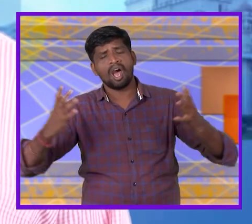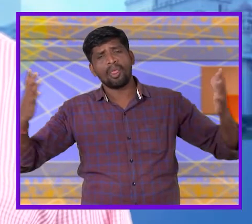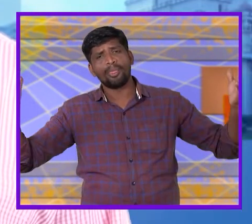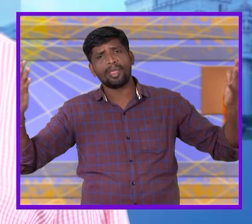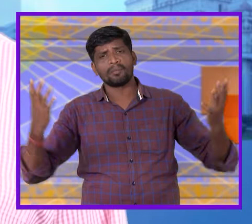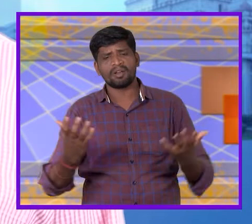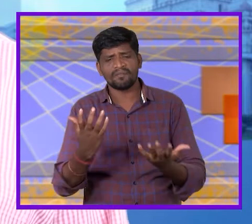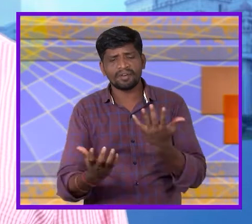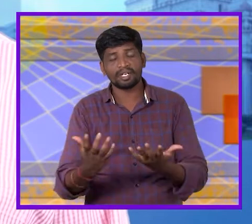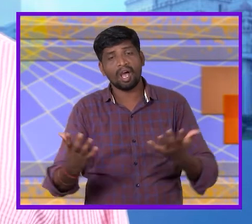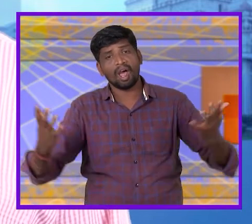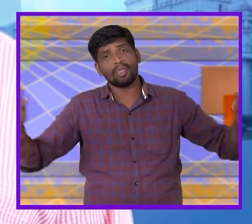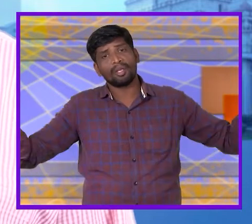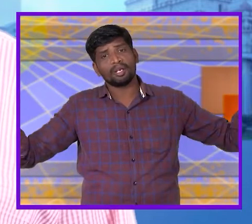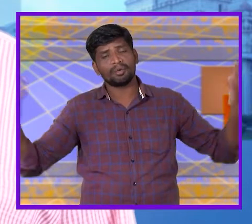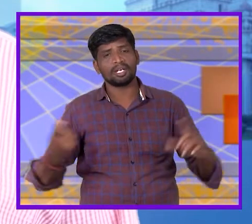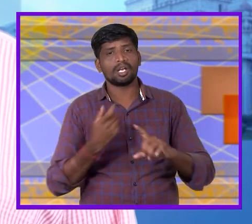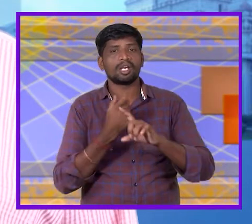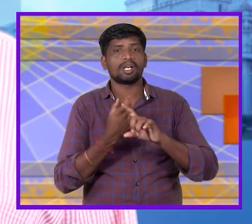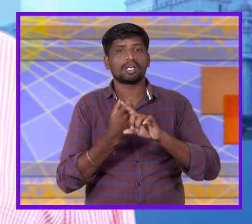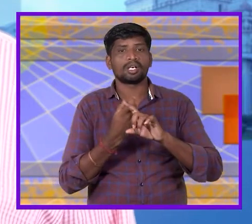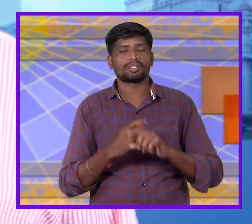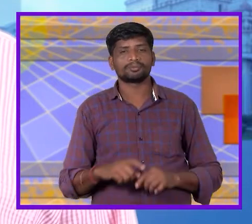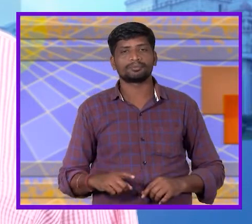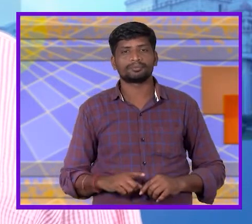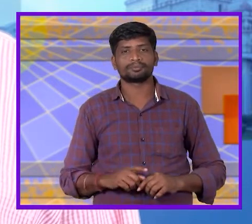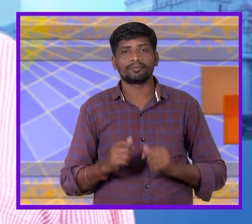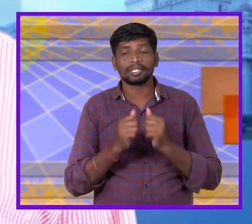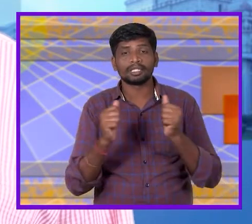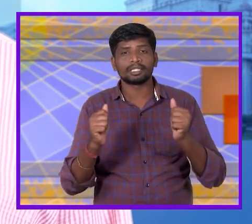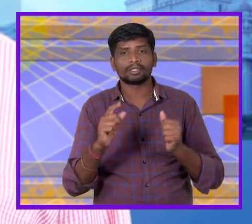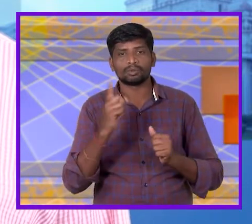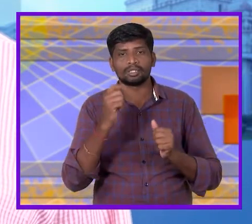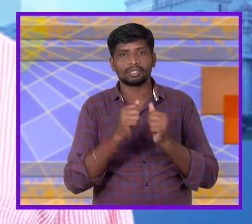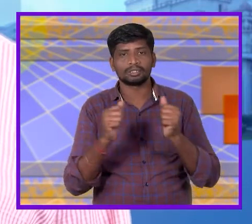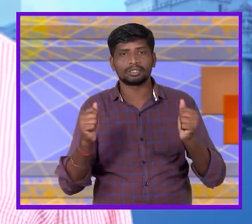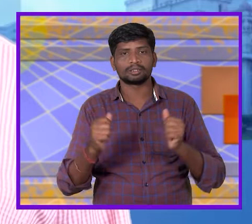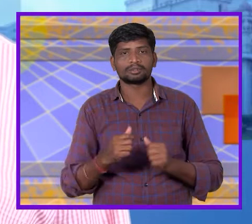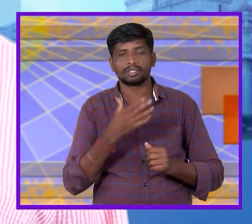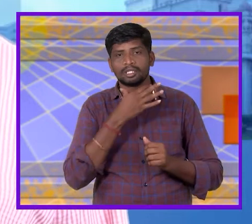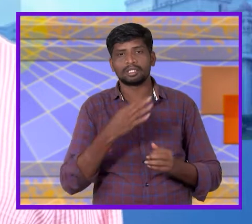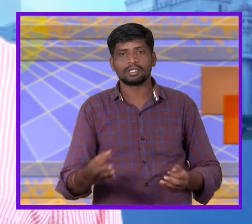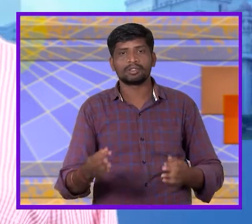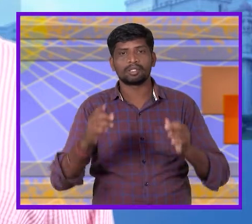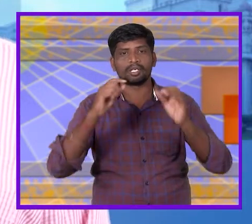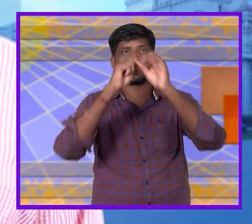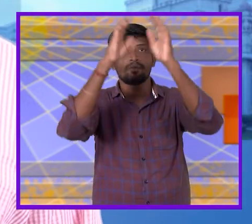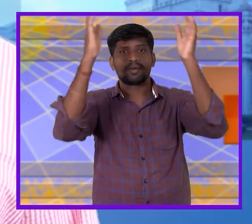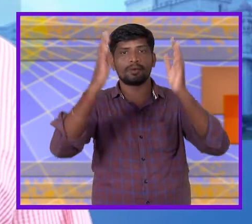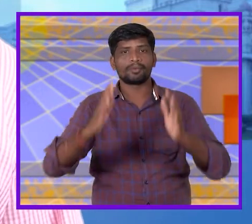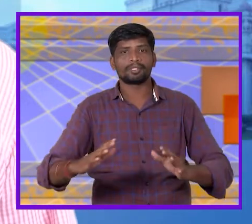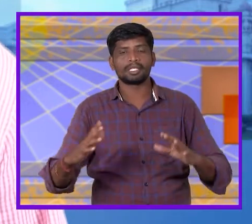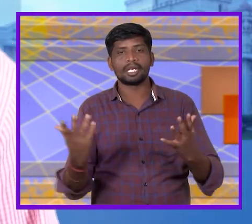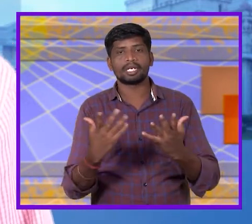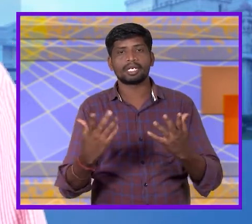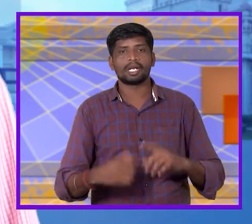உள்ளதாக திருவள்ளுவர் சிலை அமைக்கப்பட்டிருக்கு. இந்த இடத்துல உங்களுக்கு ஒரு செய்தி, இந்த சிலையை வடிவமைத்தவர் யார் அப்படின்னா,